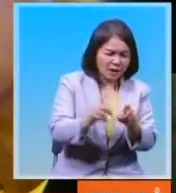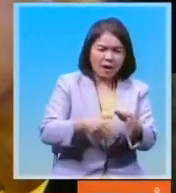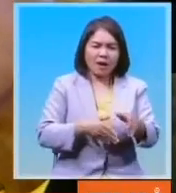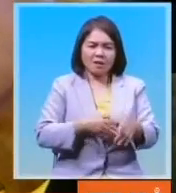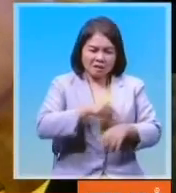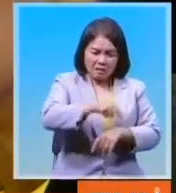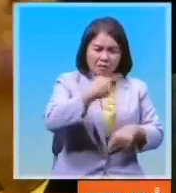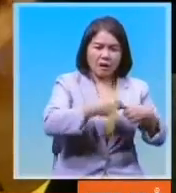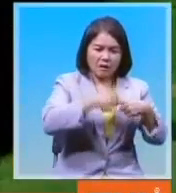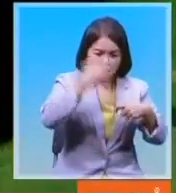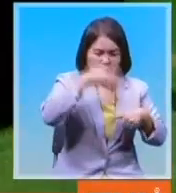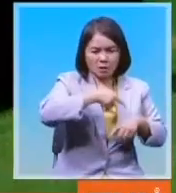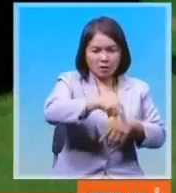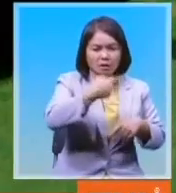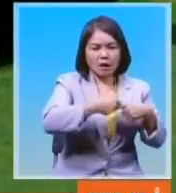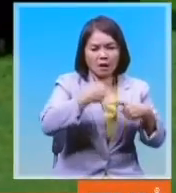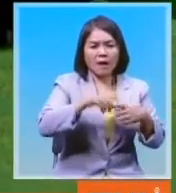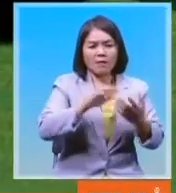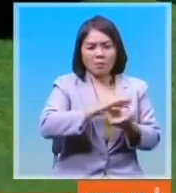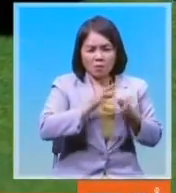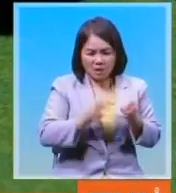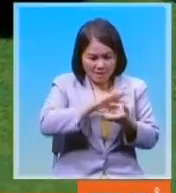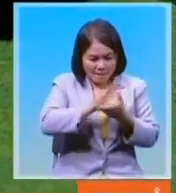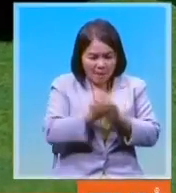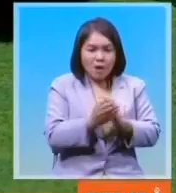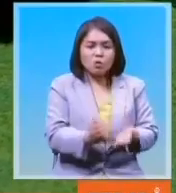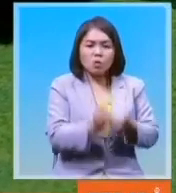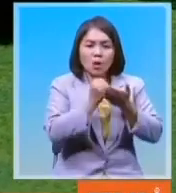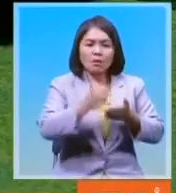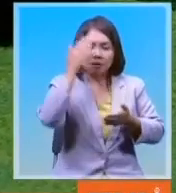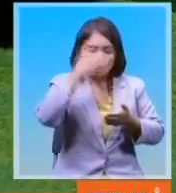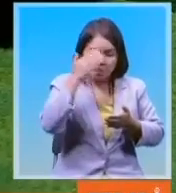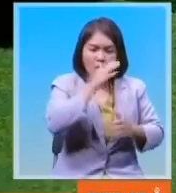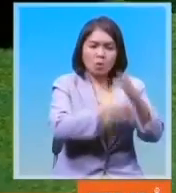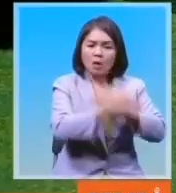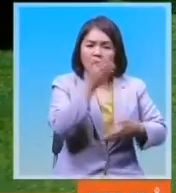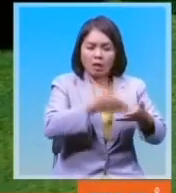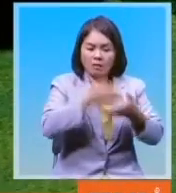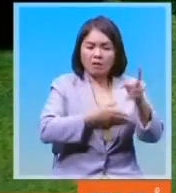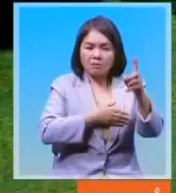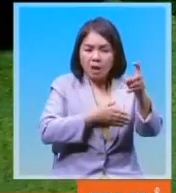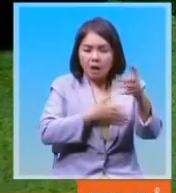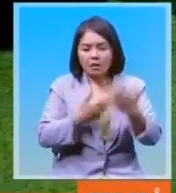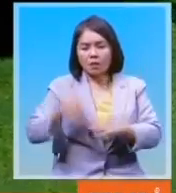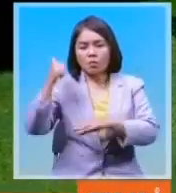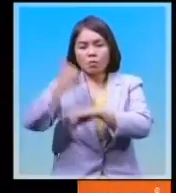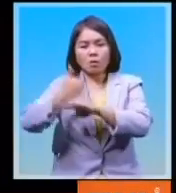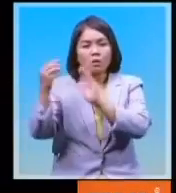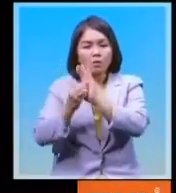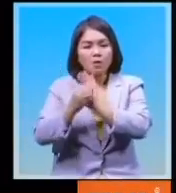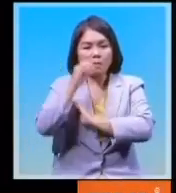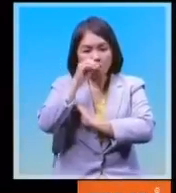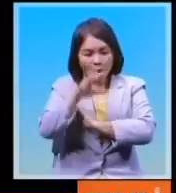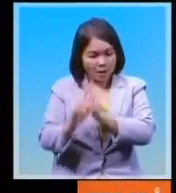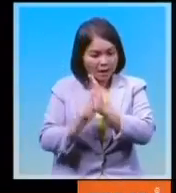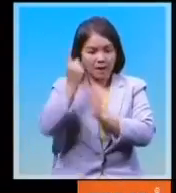การเดินทางอยากให้ปรับทางเดินเท้าให้เอื้อต่อผู้พิการมากกว่านี ้ ด้านผู้ราชการกรุงเทพมหานครก็บอกว่าสิ่ง